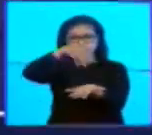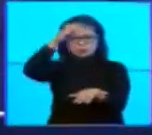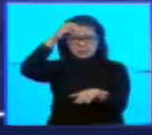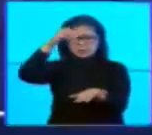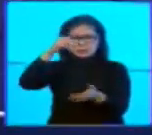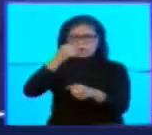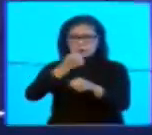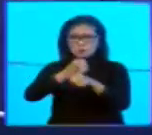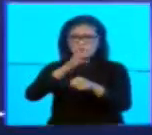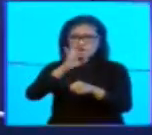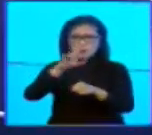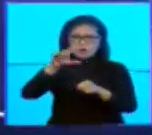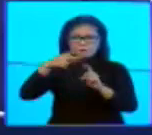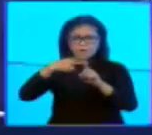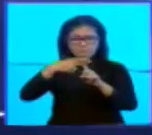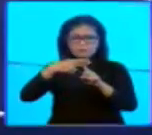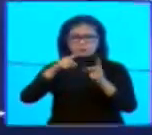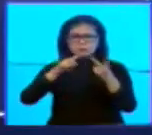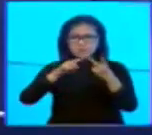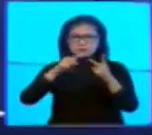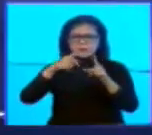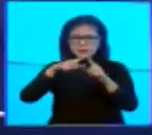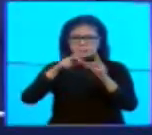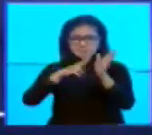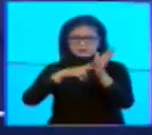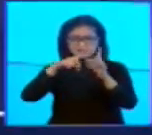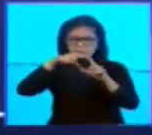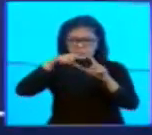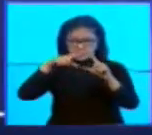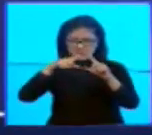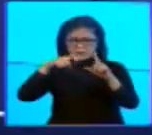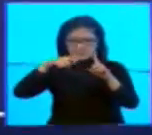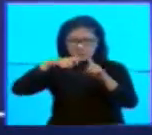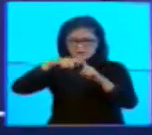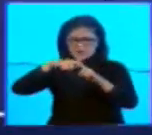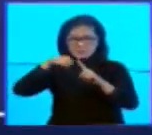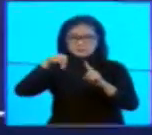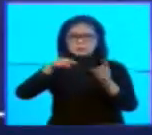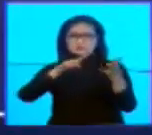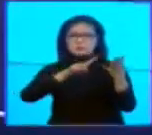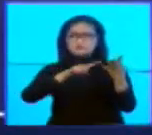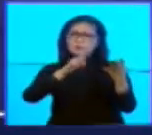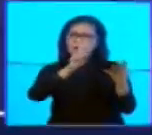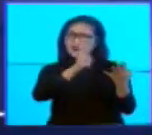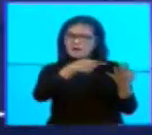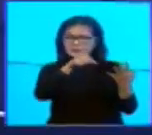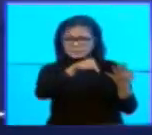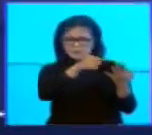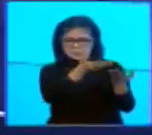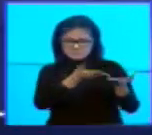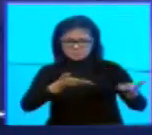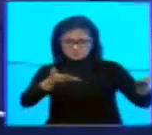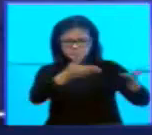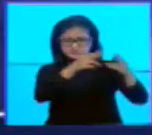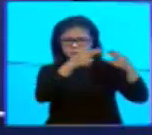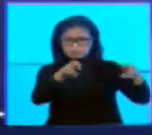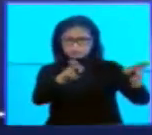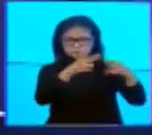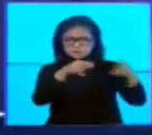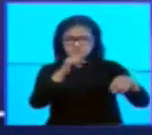park ya berstandar internasional, ada music festival venue seperti di Los Angeles, Coachella Los